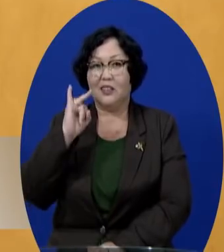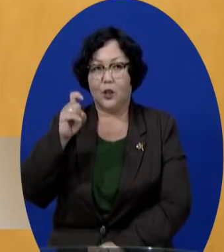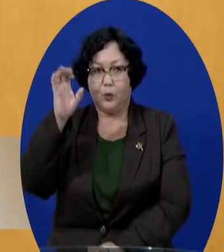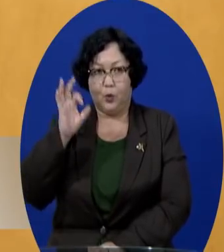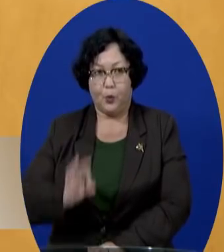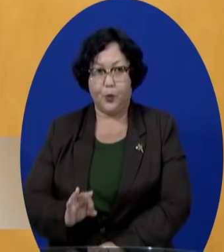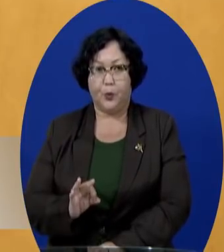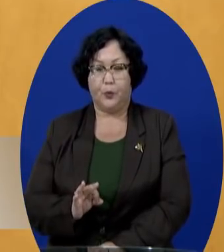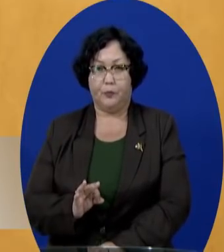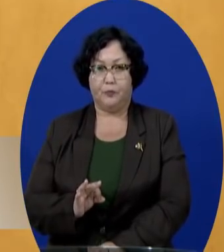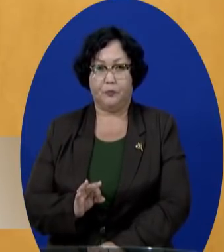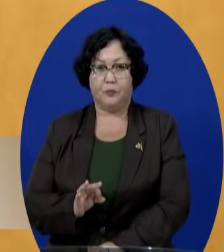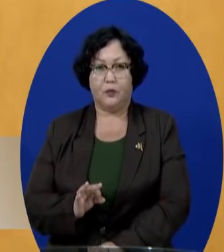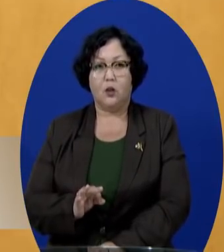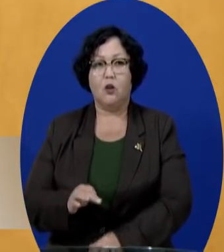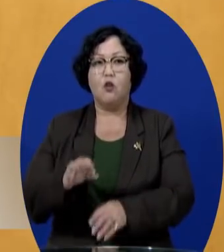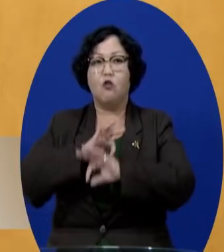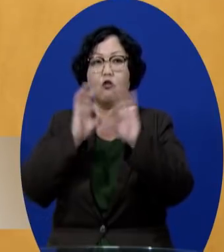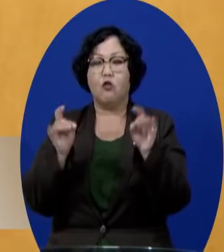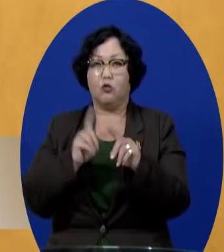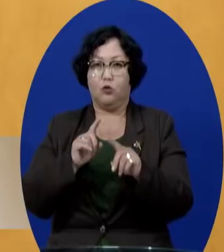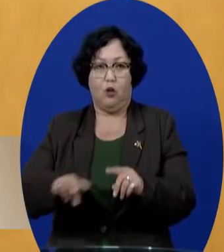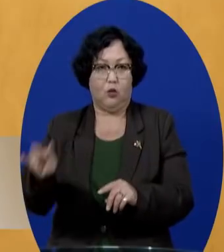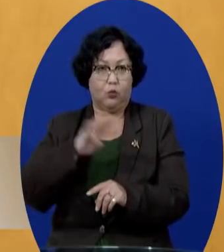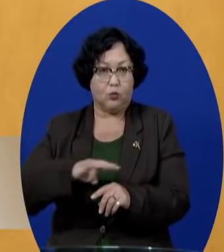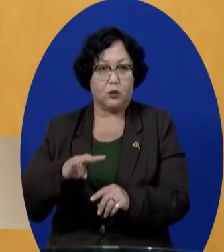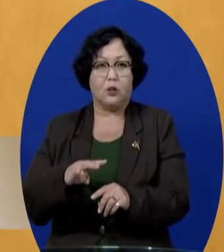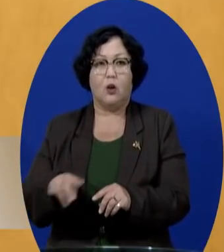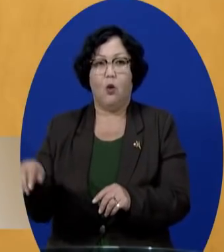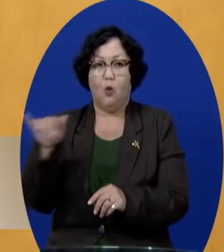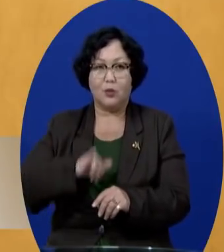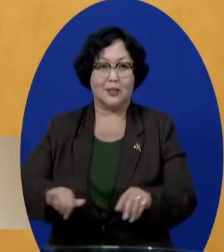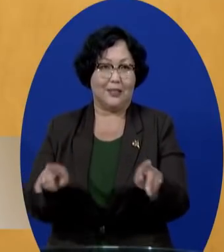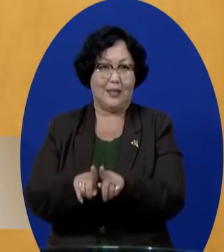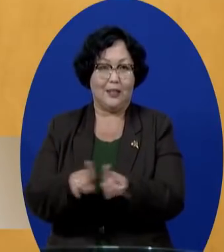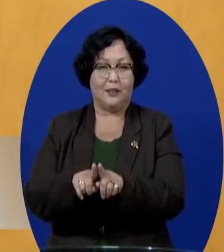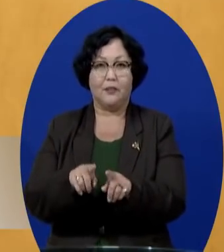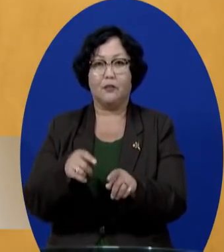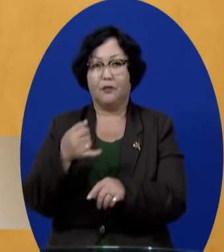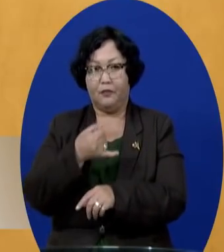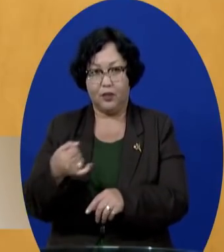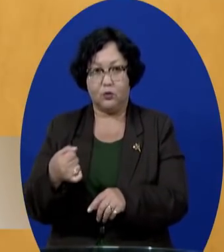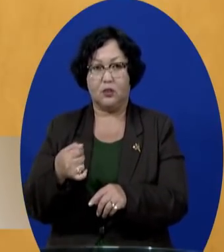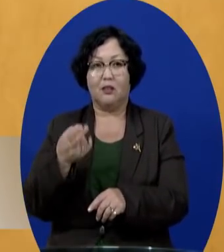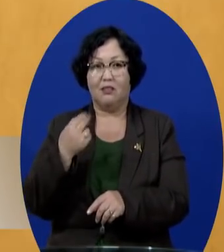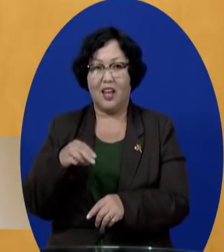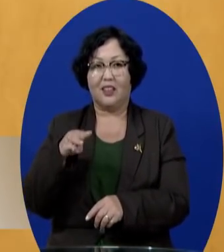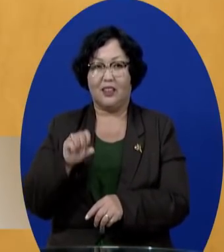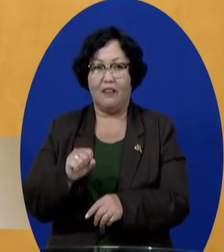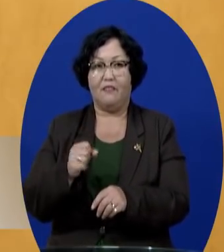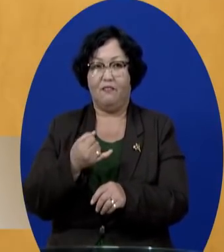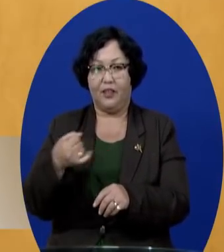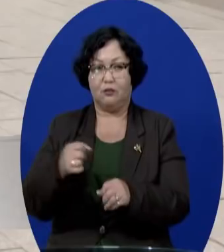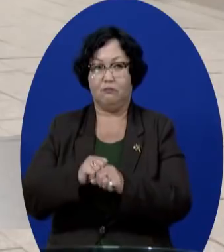байна. За бусад одоо орон нутгууд гэлтгүй ер нь улсын хэмжээнд тархац бас баггүй хөөр